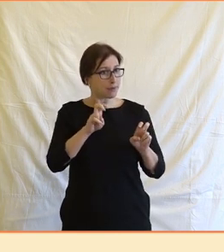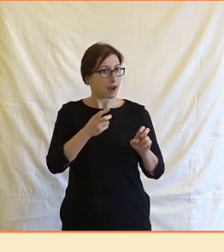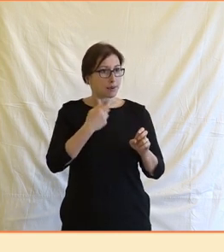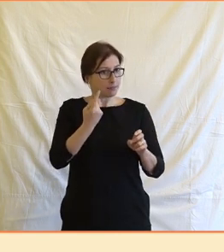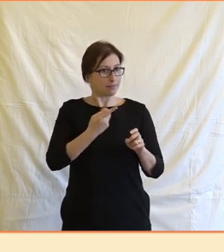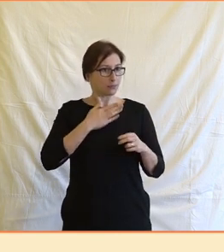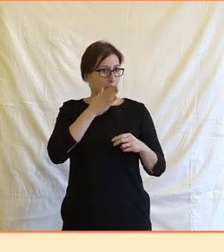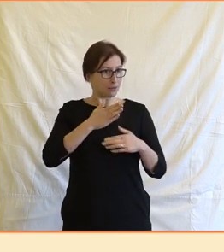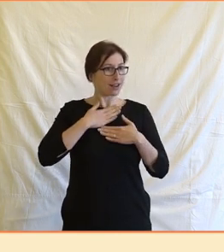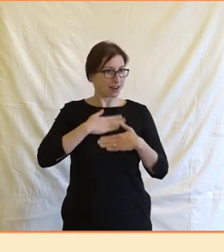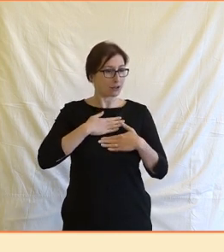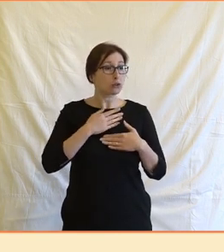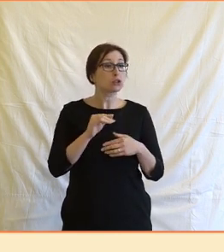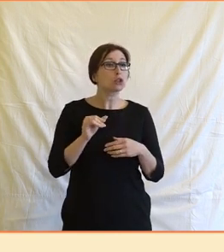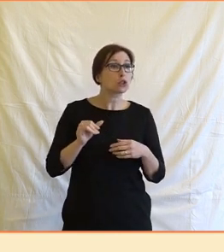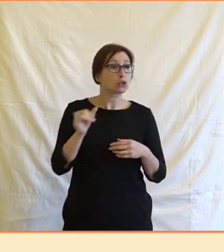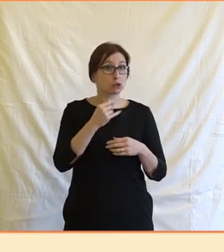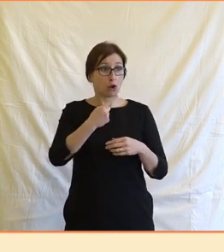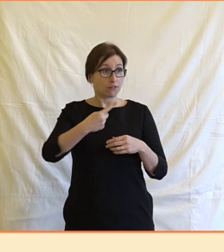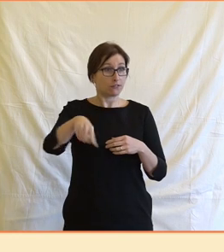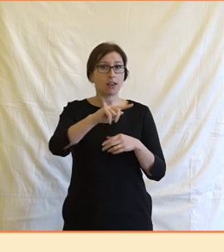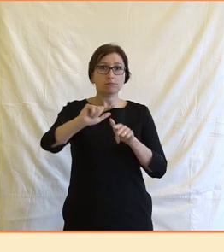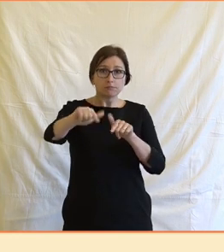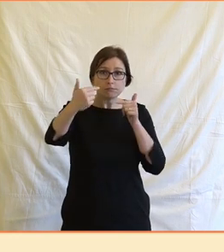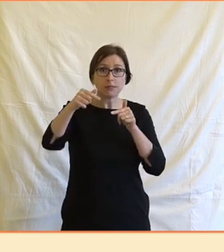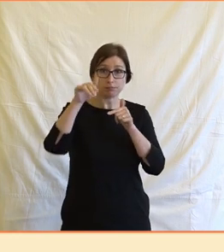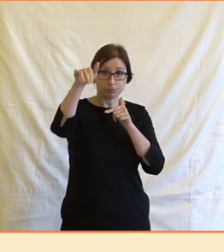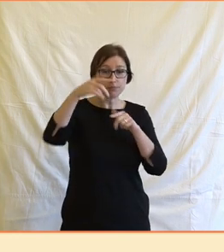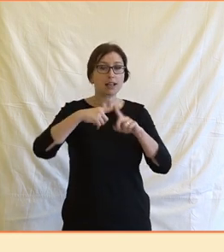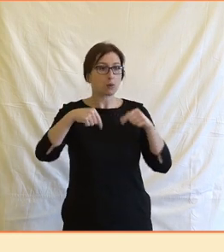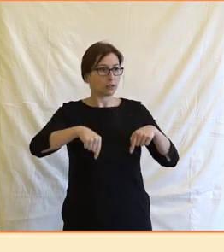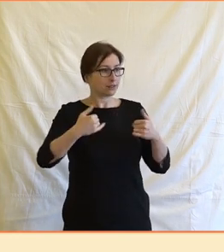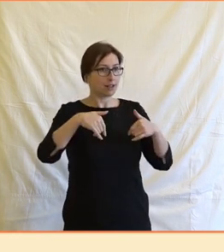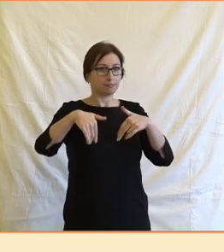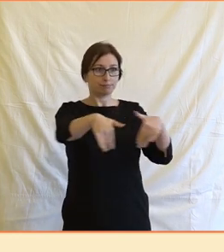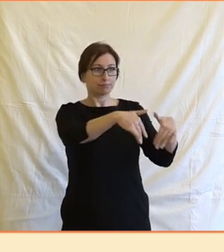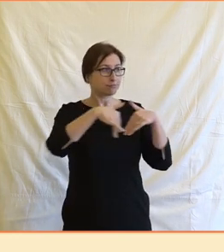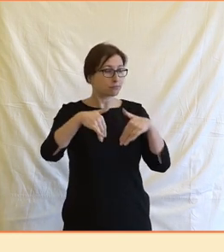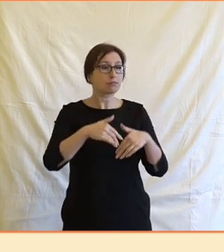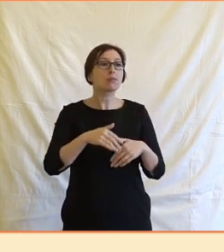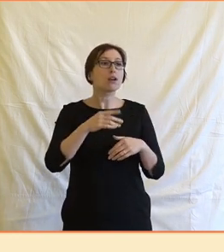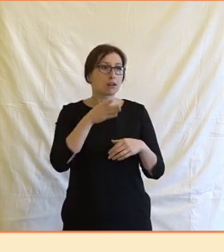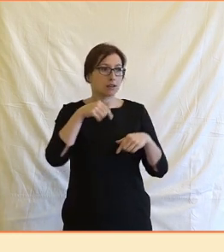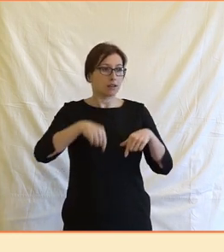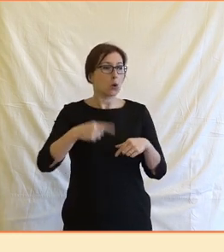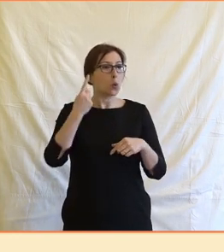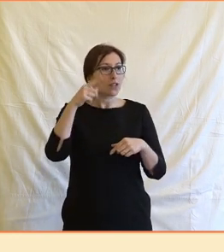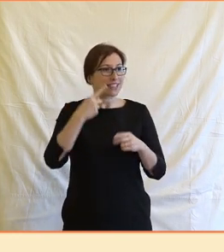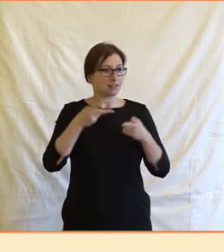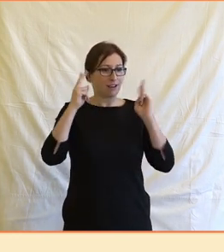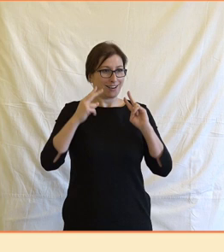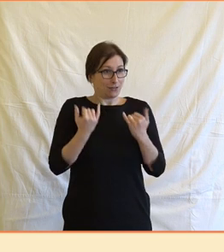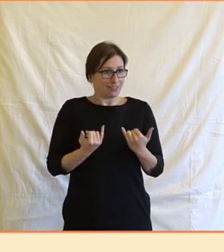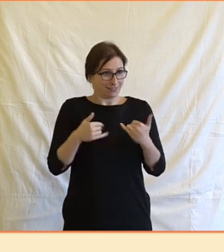bude potěšením, ať už vy, kteří jste online, anebo vy, kteří jste tady fyzicky na půdě Univerzity